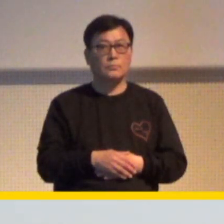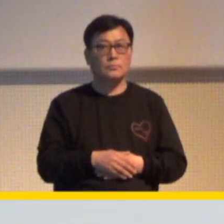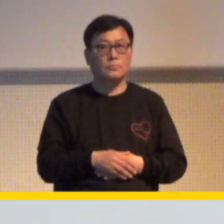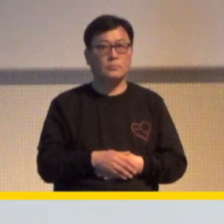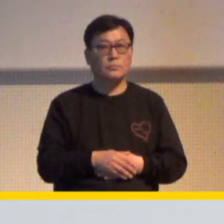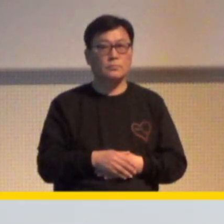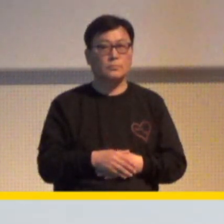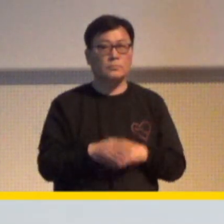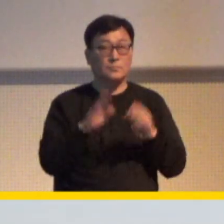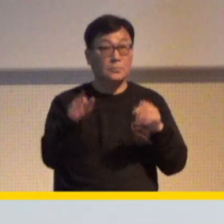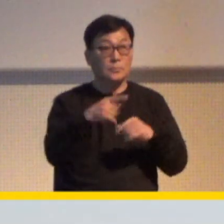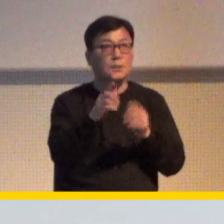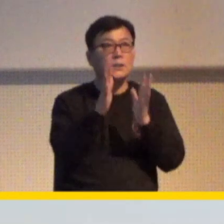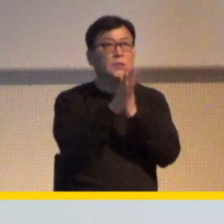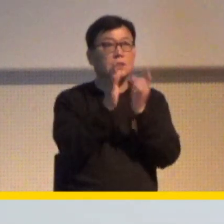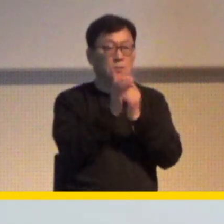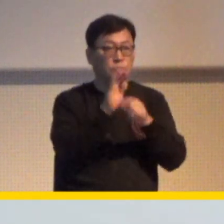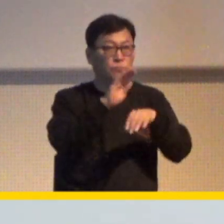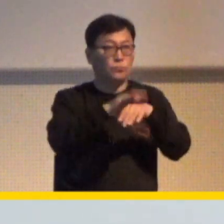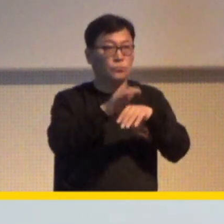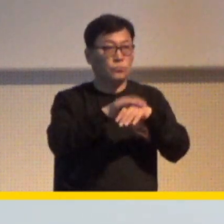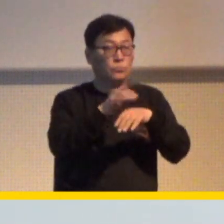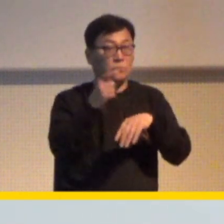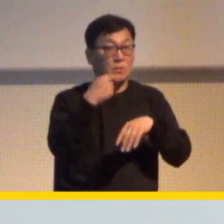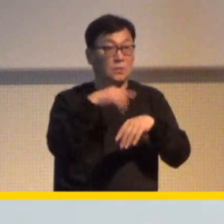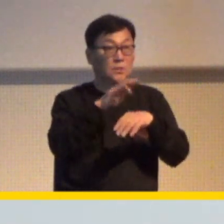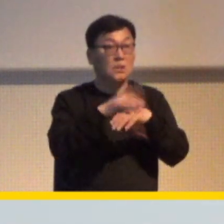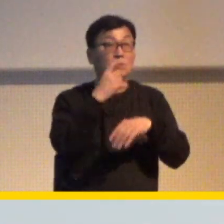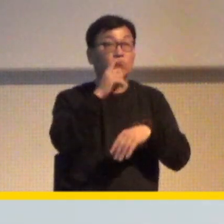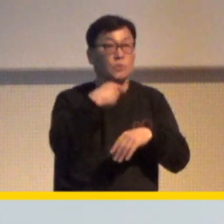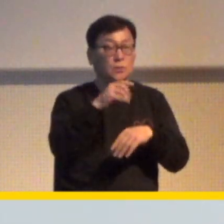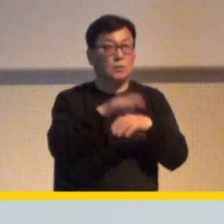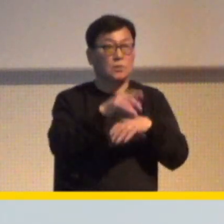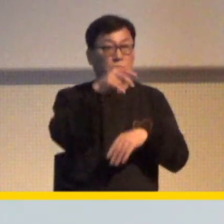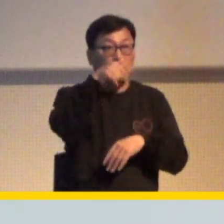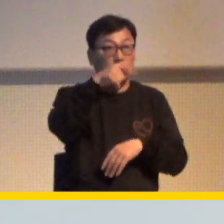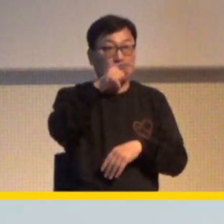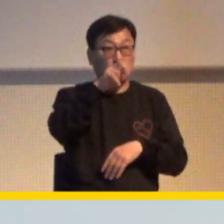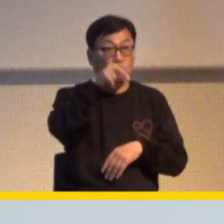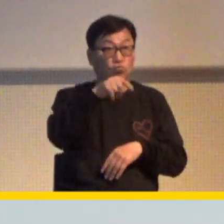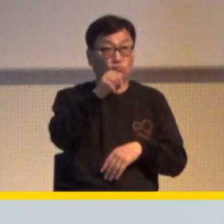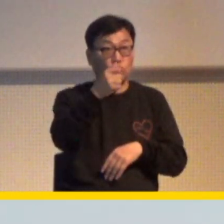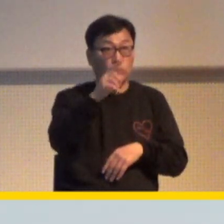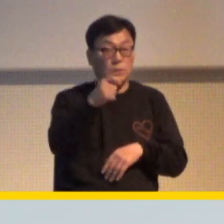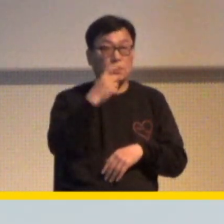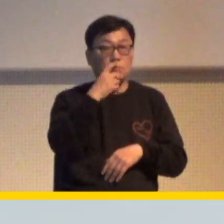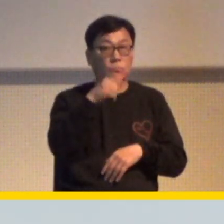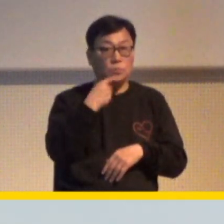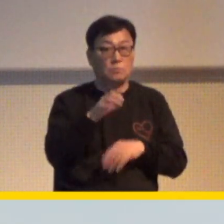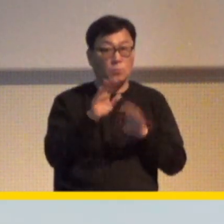신부님께서 직접 다 찍으신 영상이 영상 맞나? 네 맞습니다. 네. 마나볼라. 네.